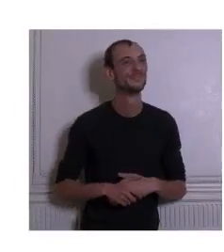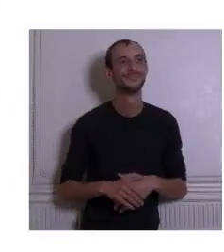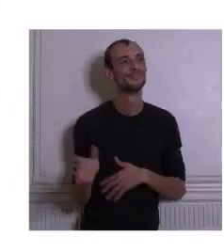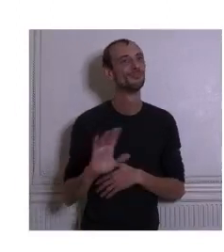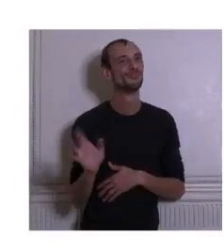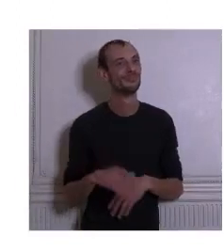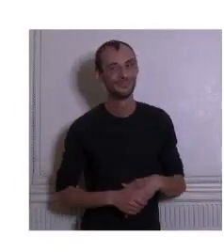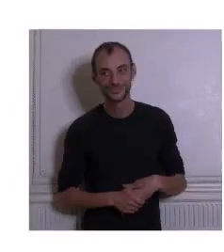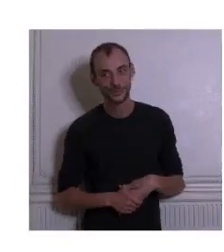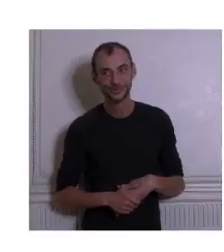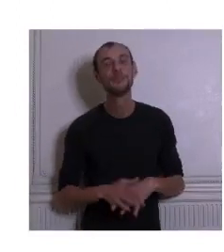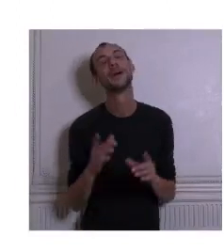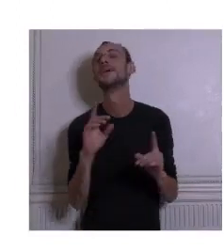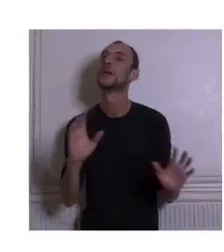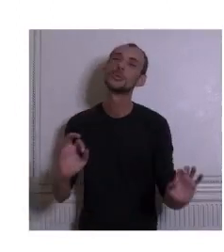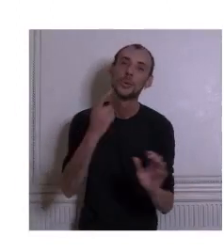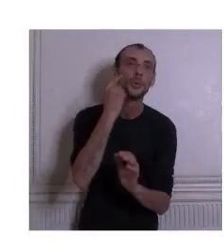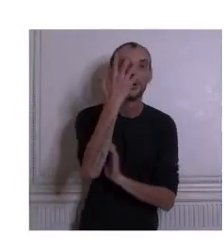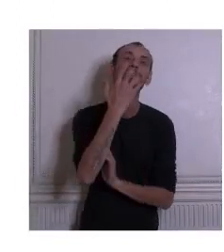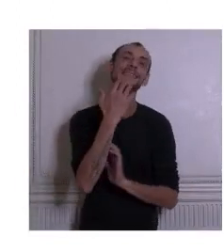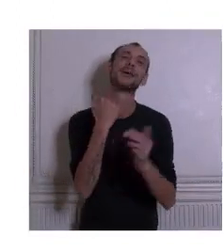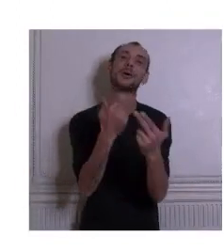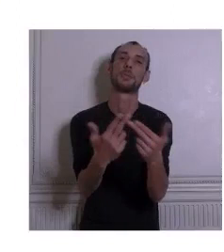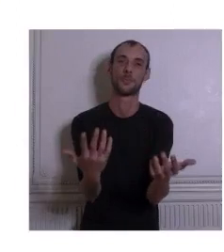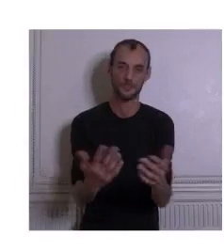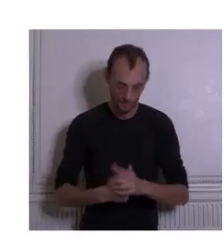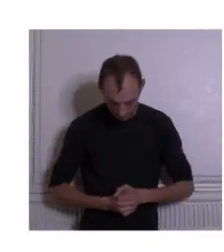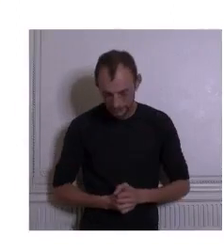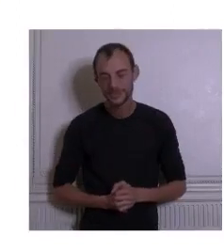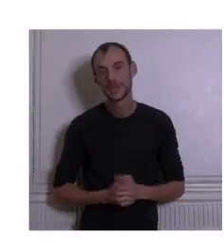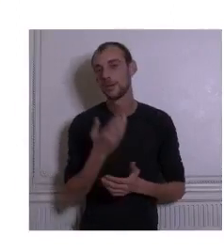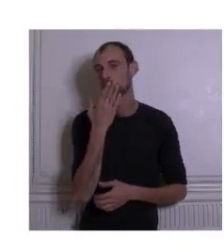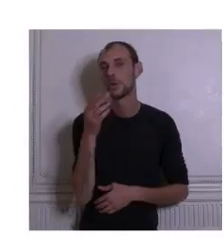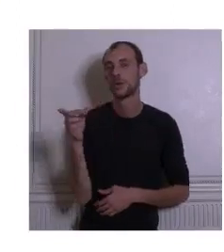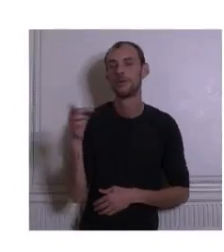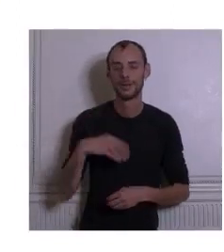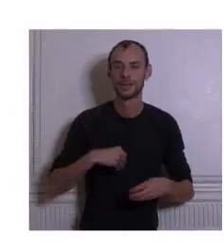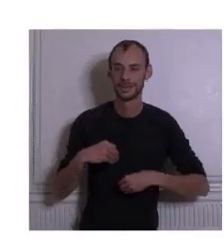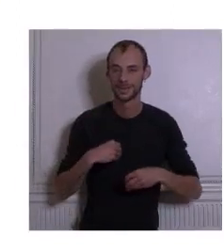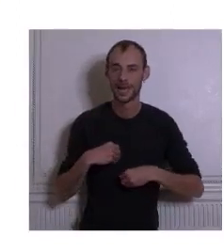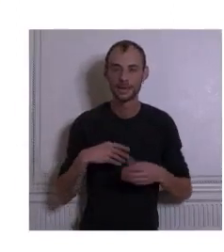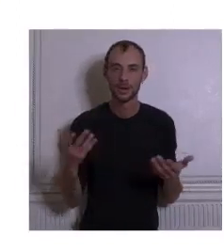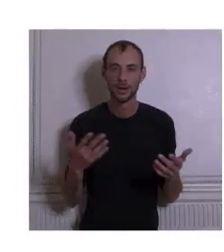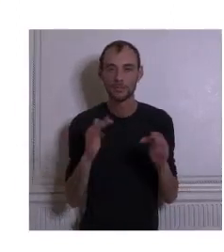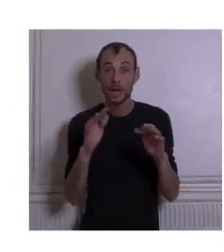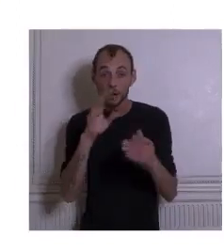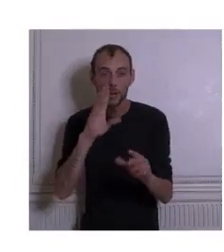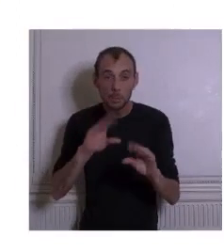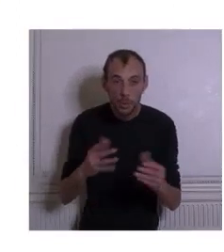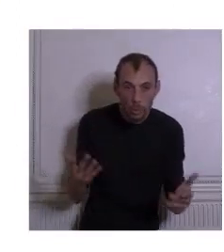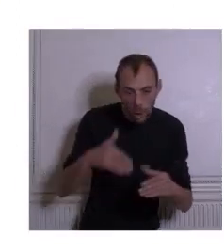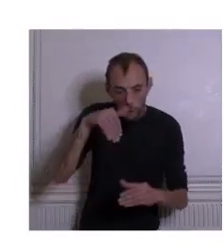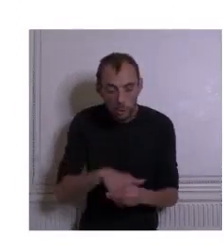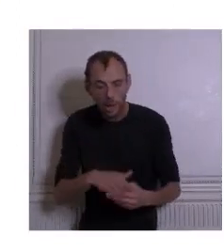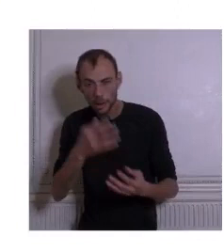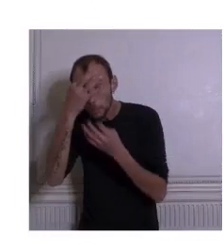séance. Juste dans la mission principale, vous mettez suivi, je vois que ça, et mettre en place au dernier